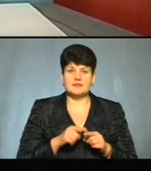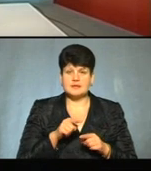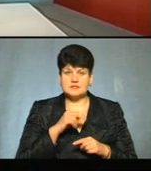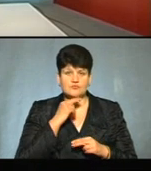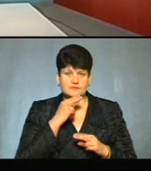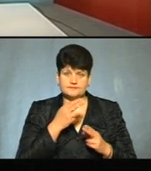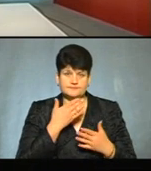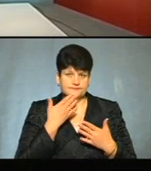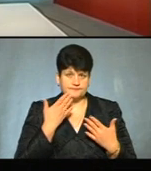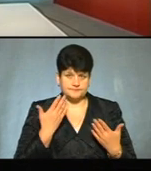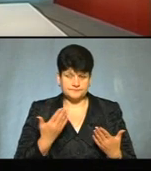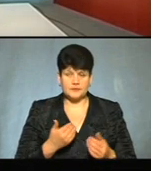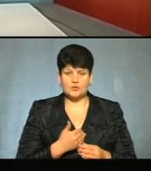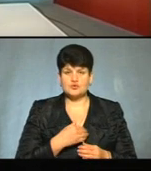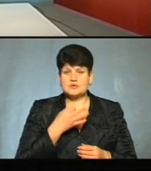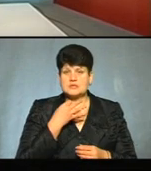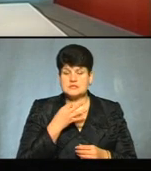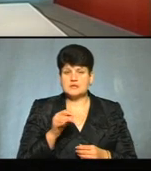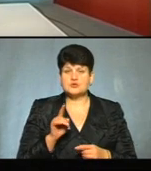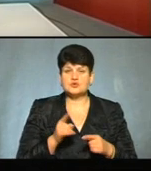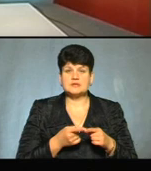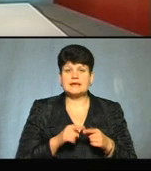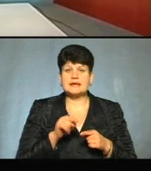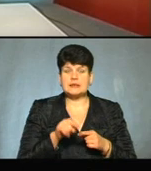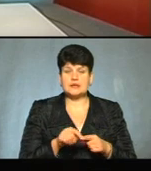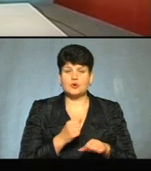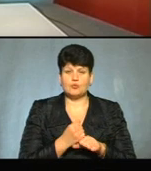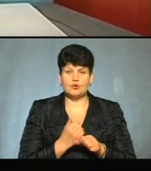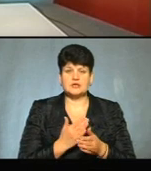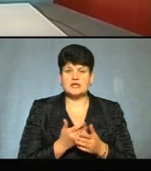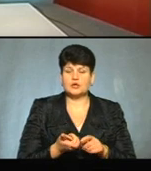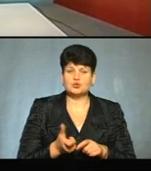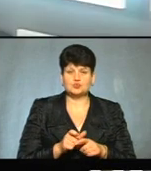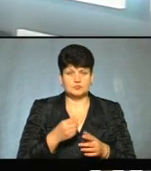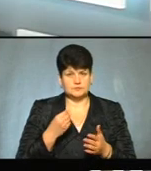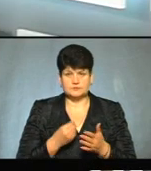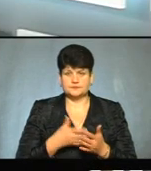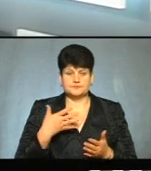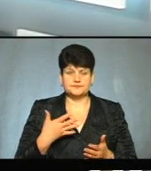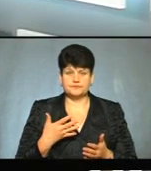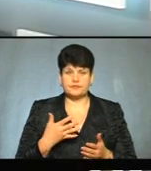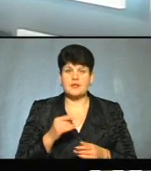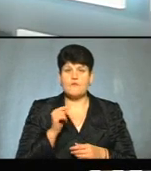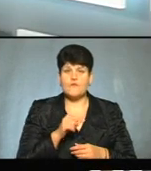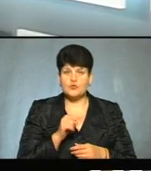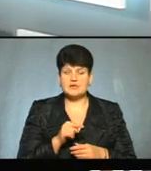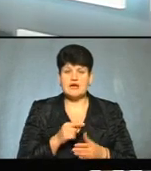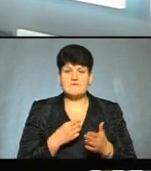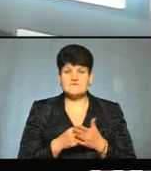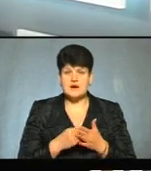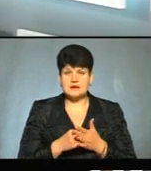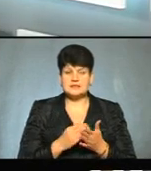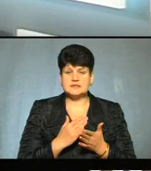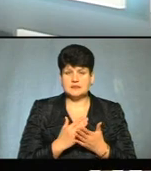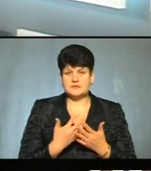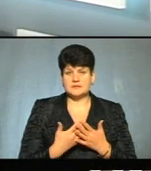це не звертається уваги. Хочу зазначити, що такі роботи є дуже дороговартісними. Вони